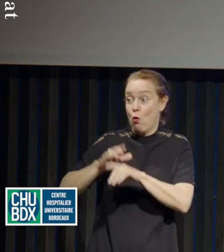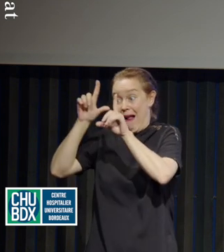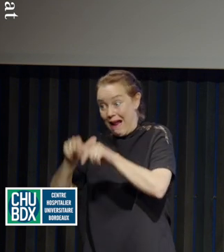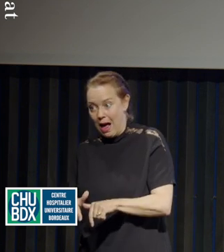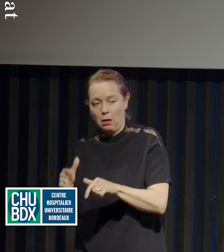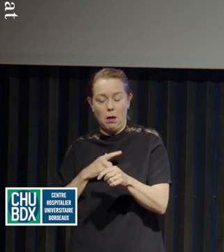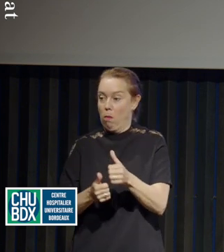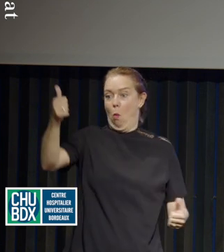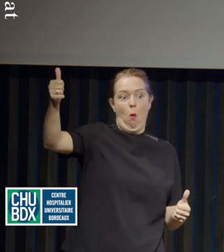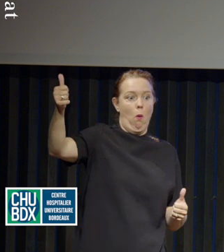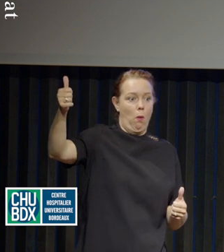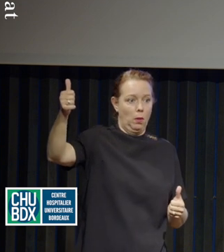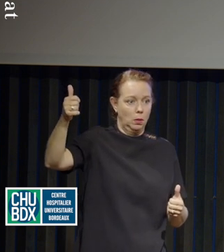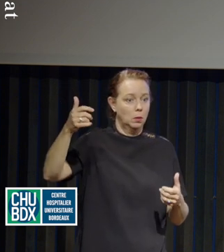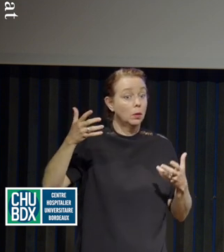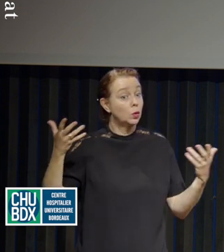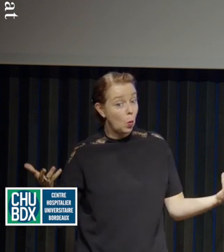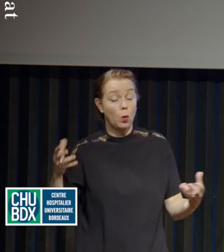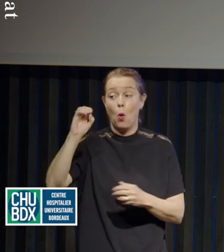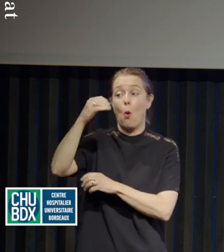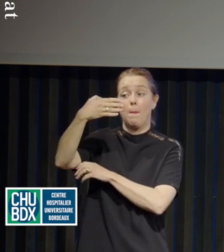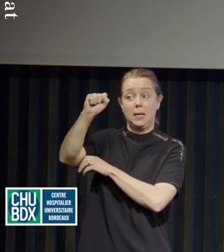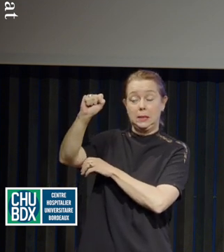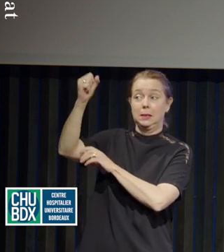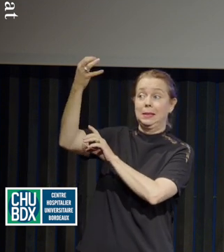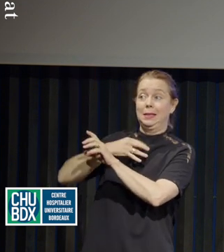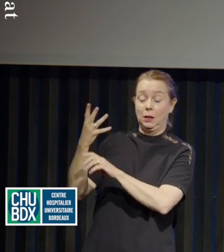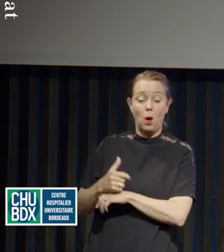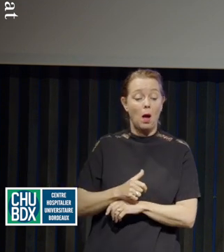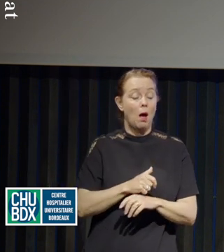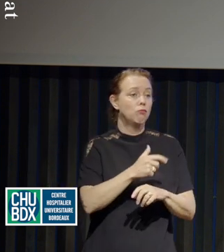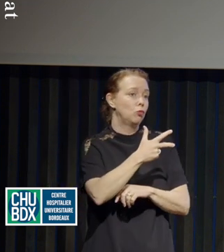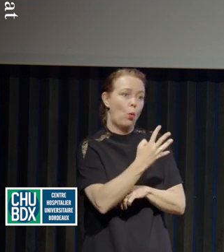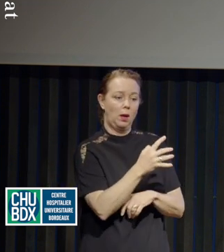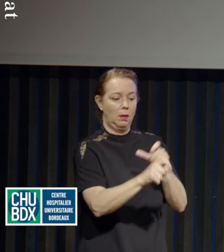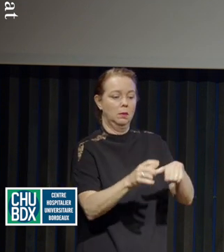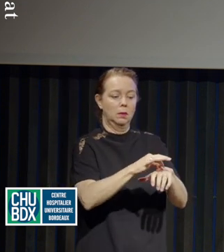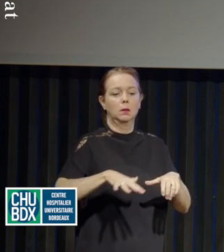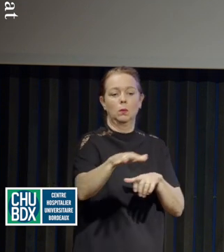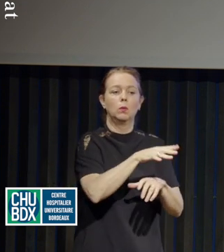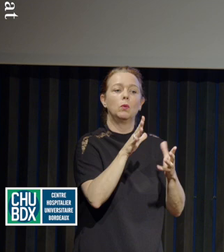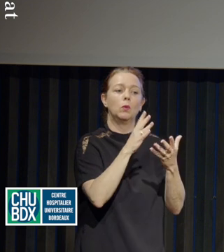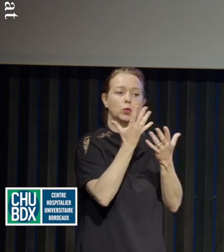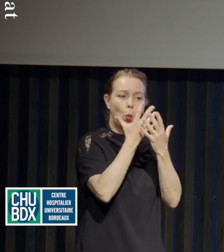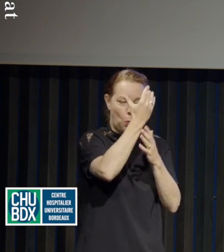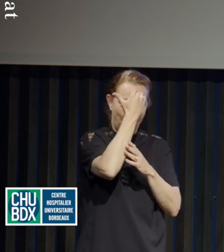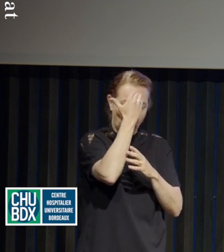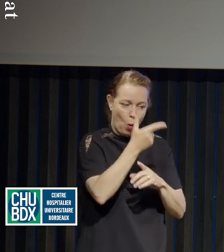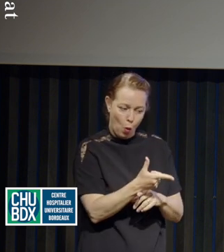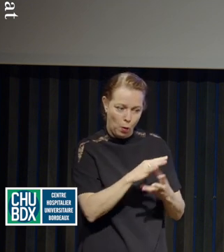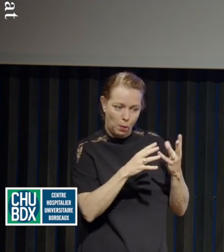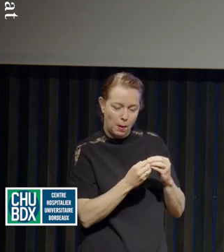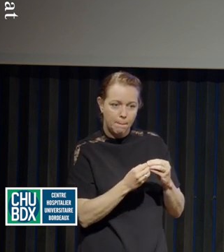disposition. Ainsi, elle évalue que plus des trois quarts des patients qui souffrent de troubles mentaux ne sont pas pris en charge pour